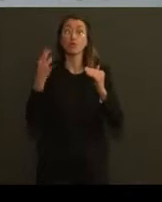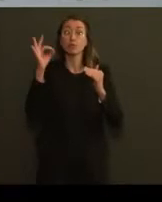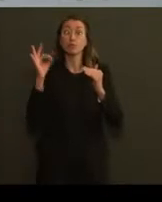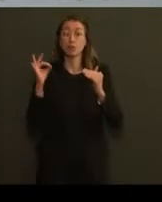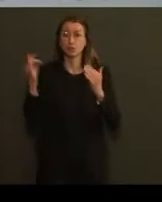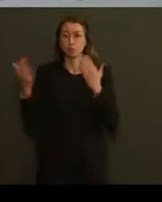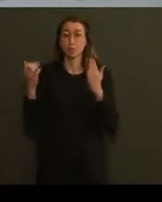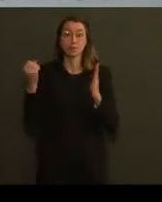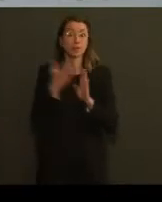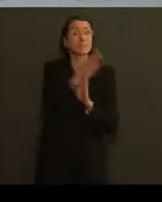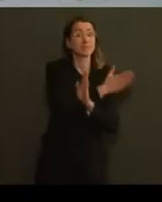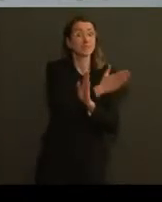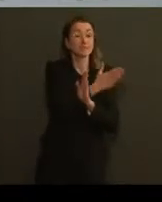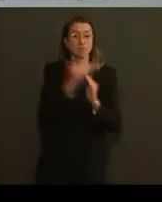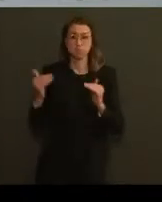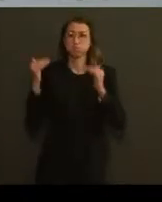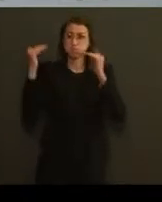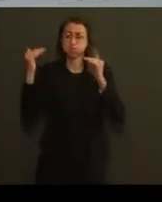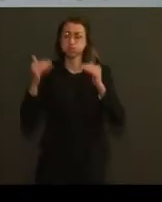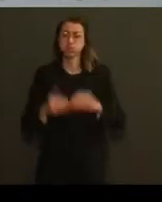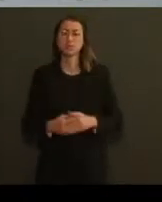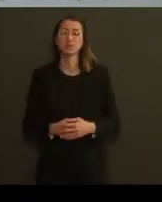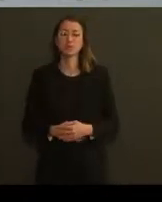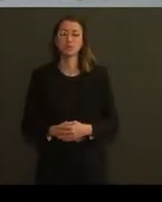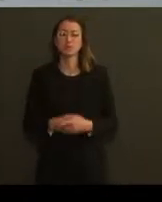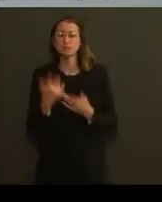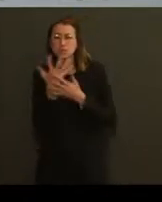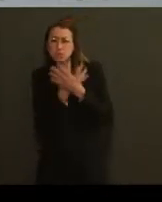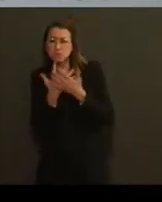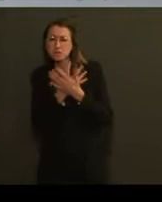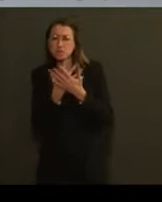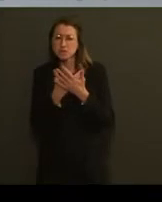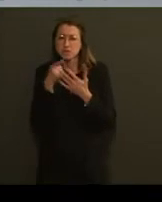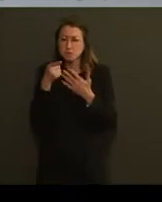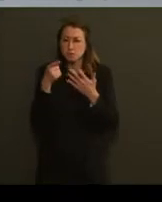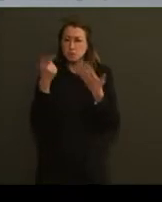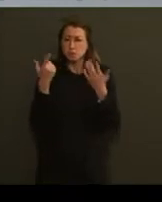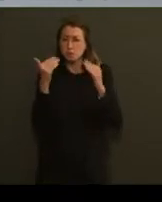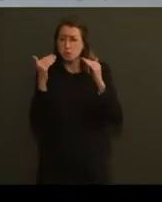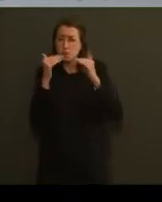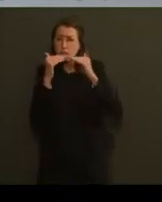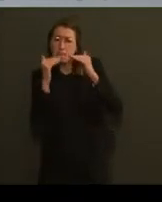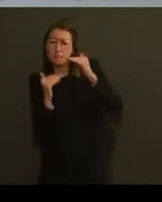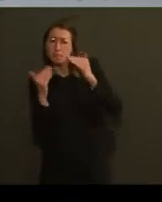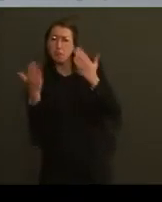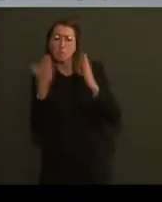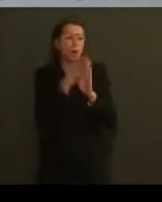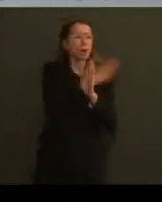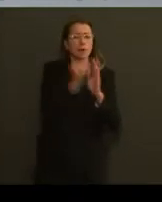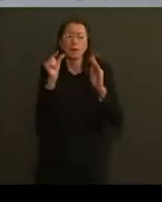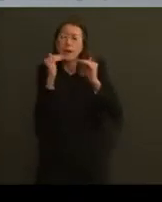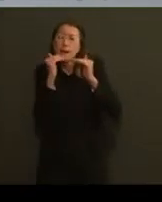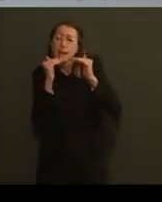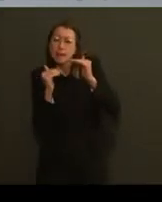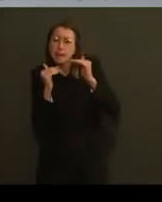Cette augmentation pourra vous paraître légèrement inférieure, effectivement, à celle qu'on avait jusqu'il y a peu, mais il faut interpréter